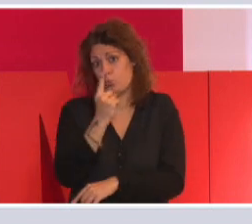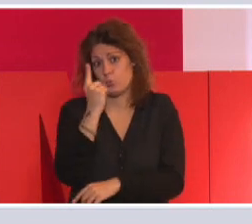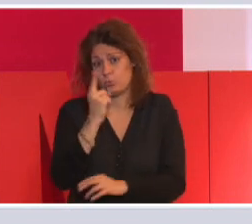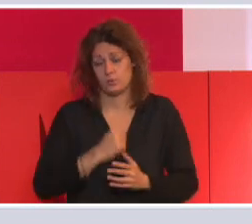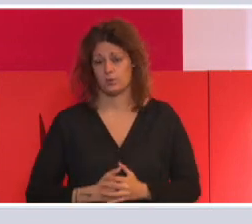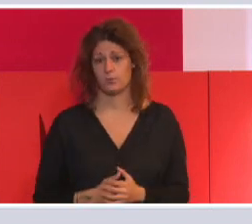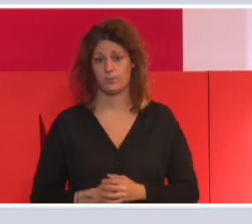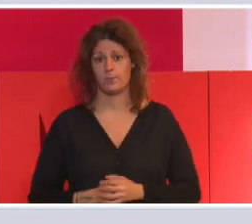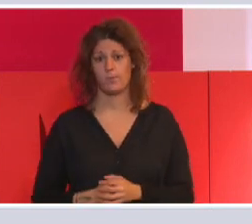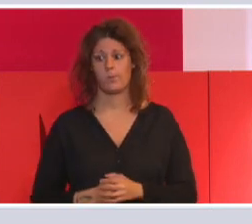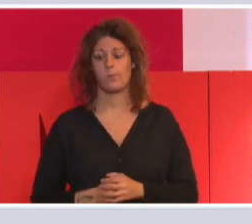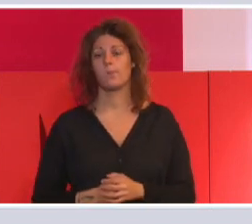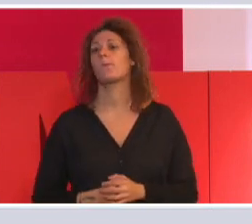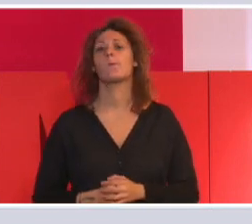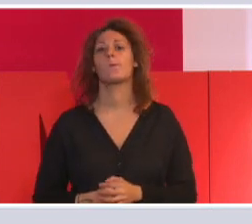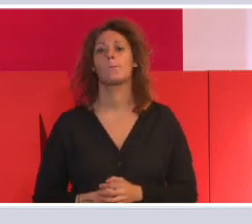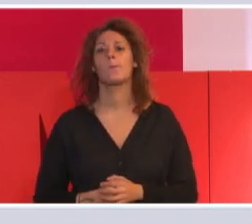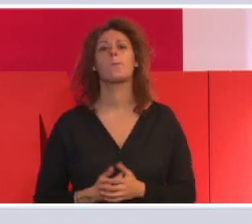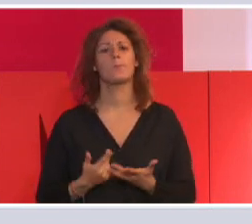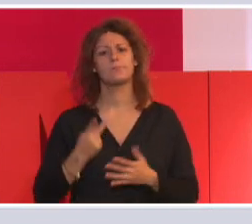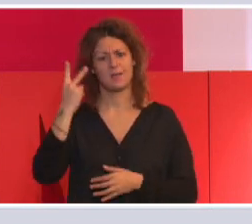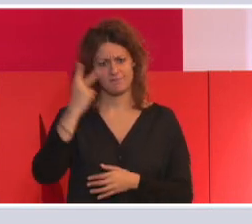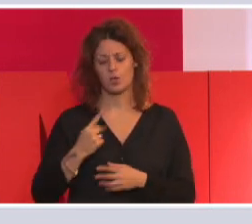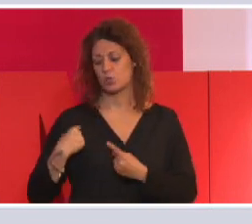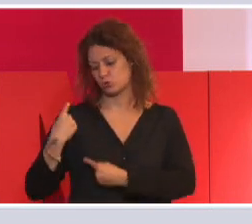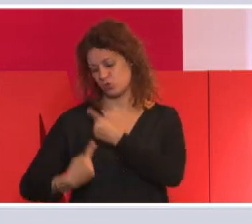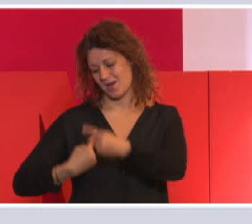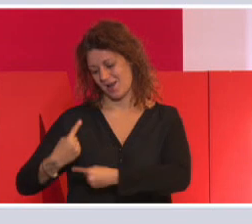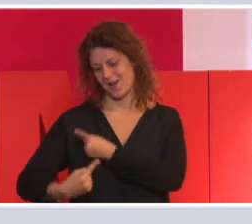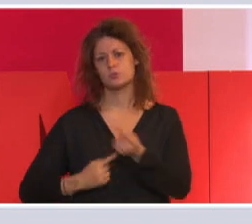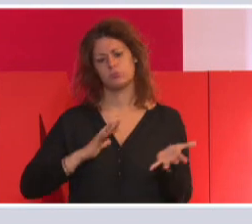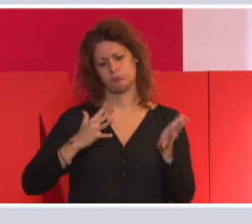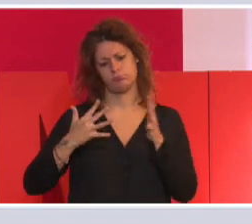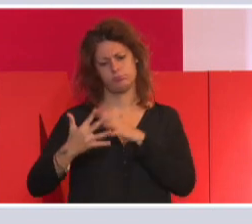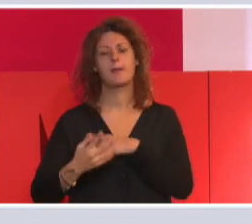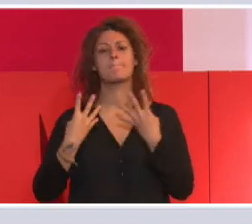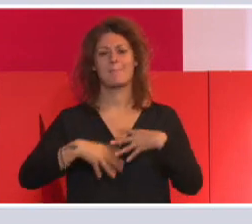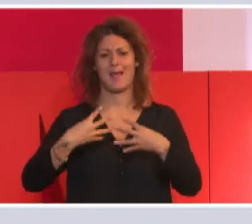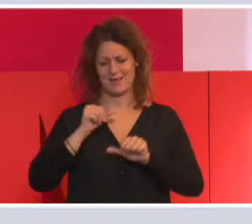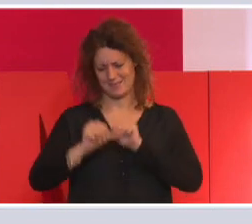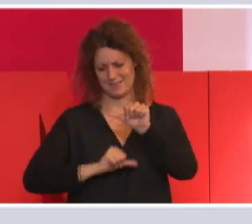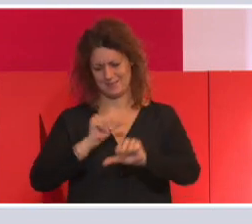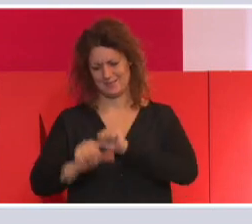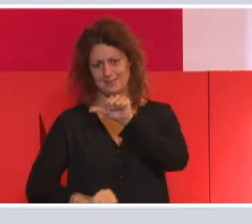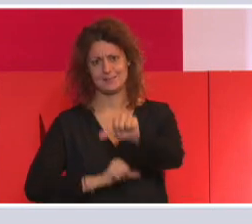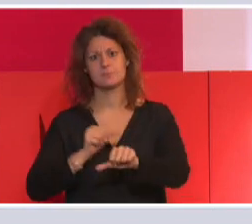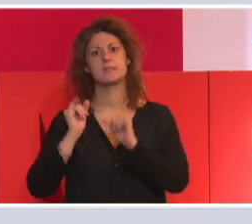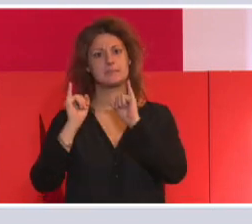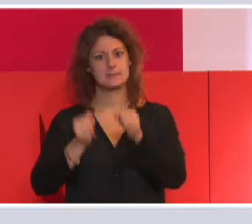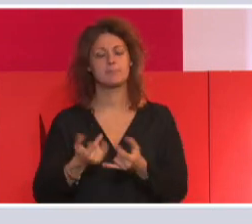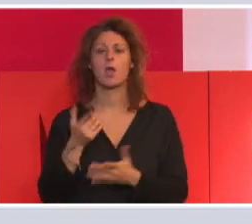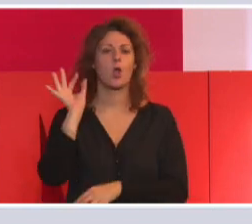meccanismi che si sono evoluti nel tempo nelle generazioni nelle ere di fatto hanno permesso un